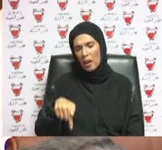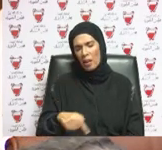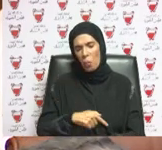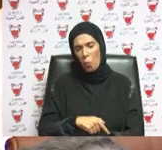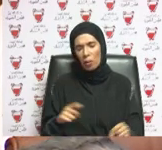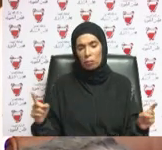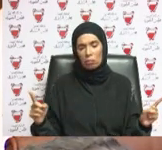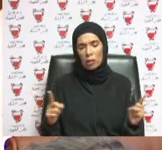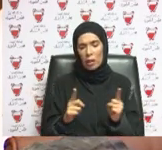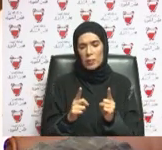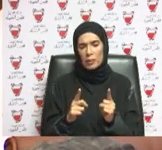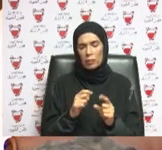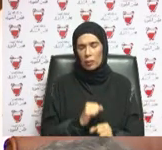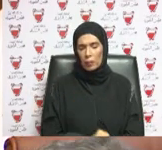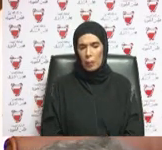عن رثاء